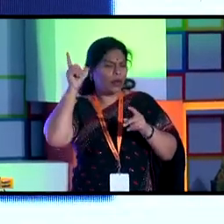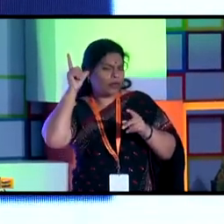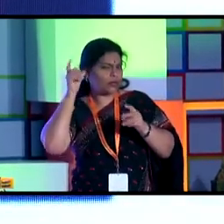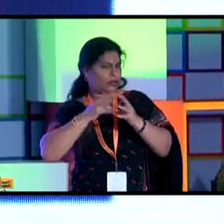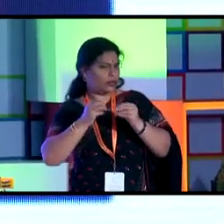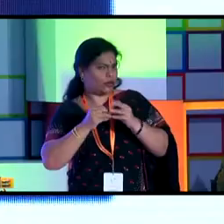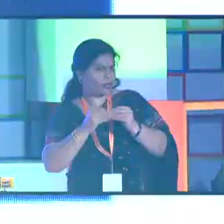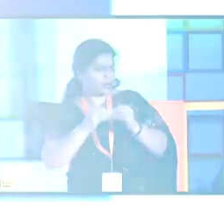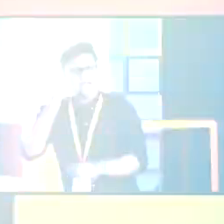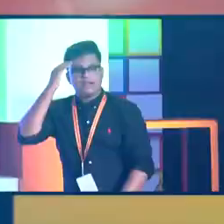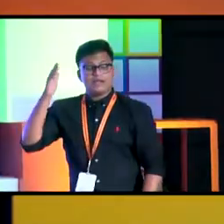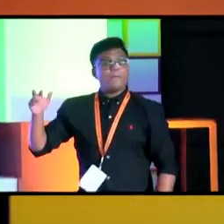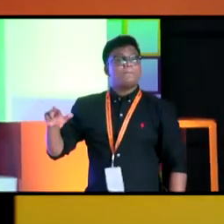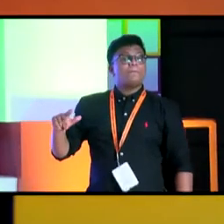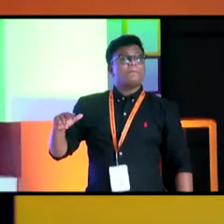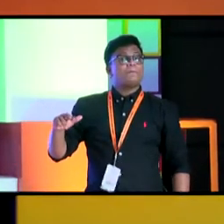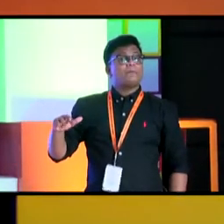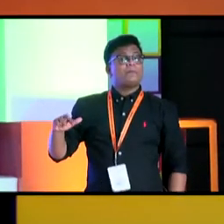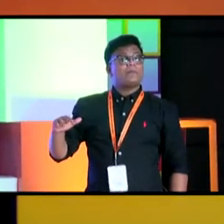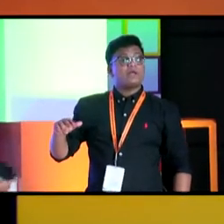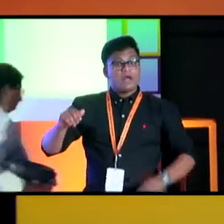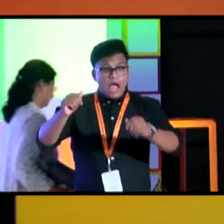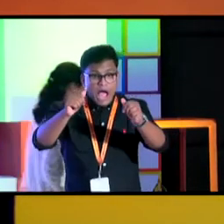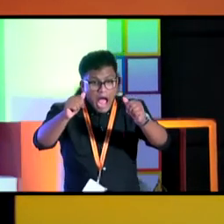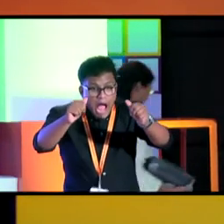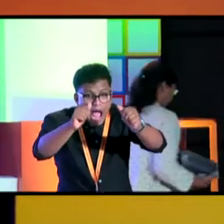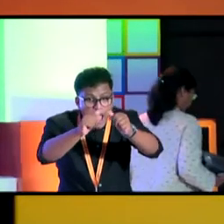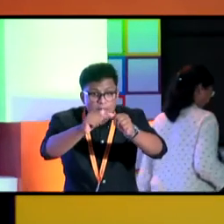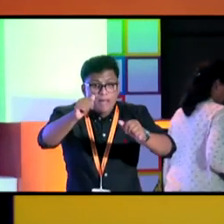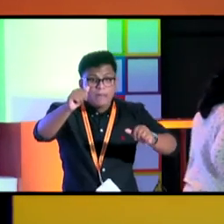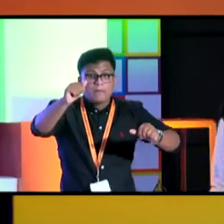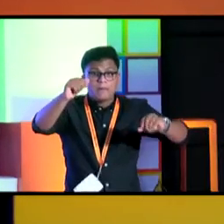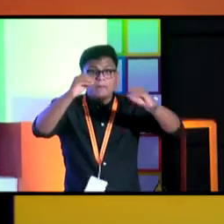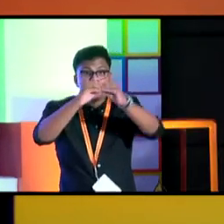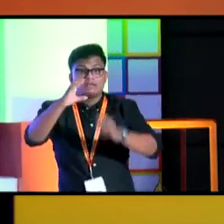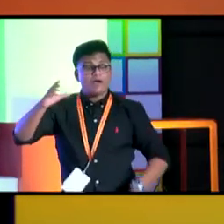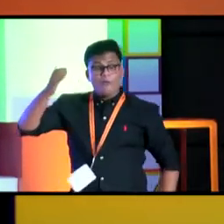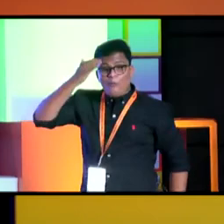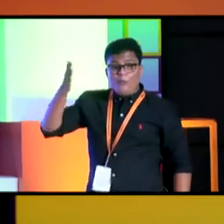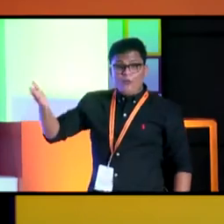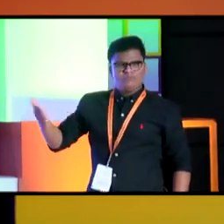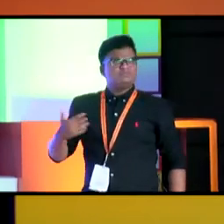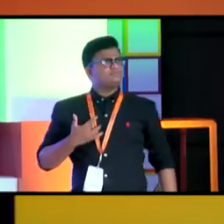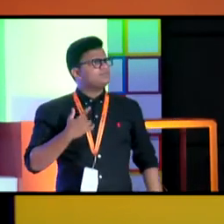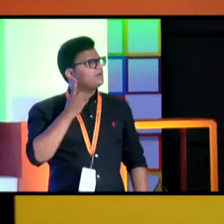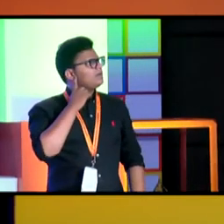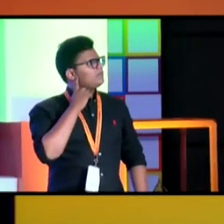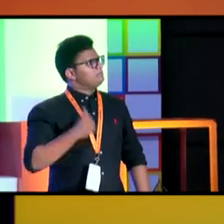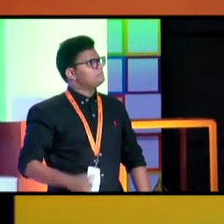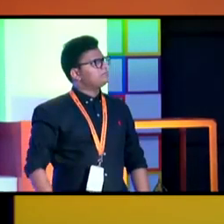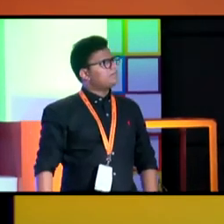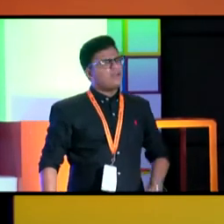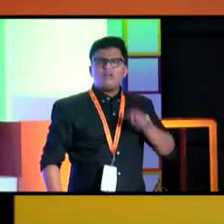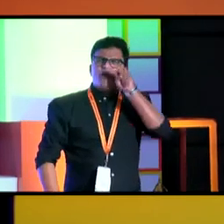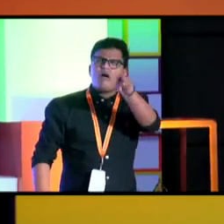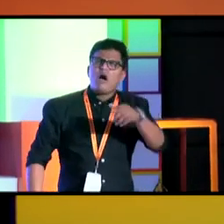stories, people read stories. Alphabet in sign language. मुझे लगा मैंने कुछ गलत सुना है क्योंकि ये बच्चा तो देख ही